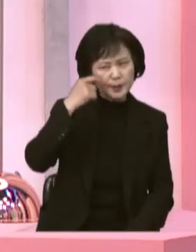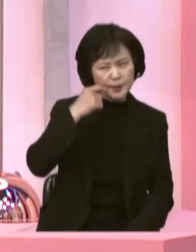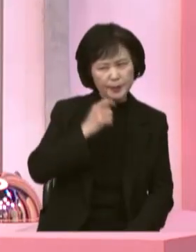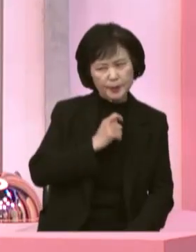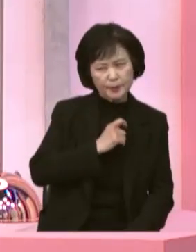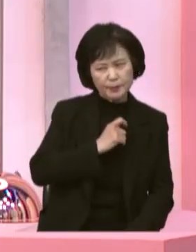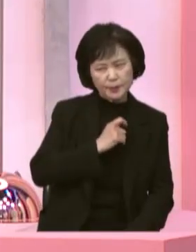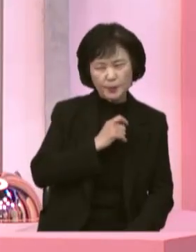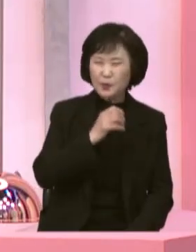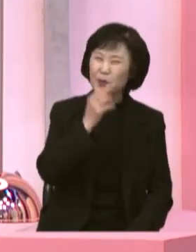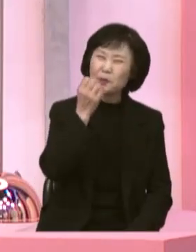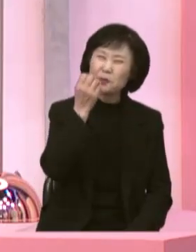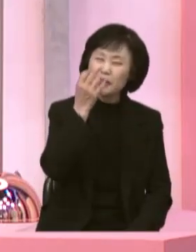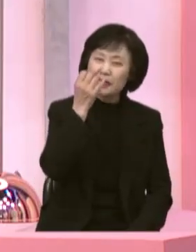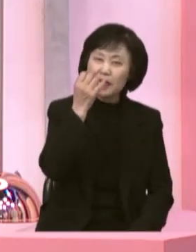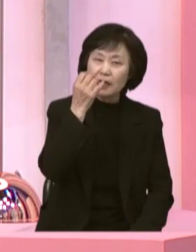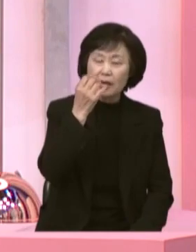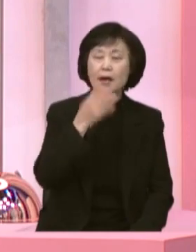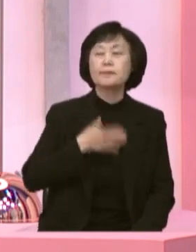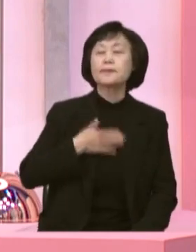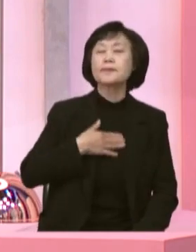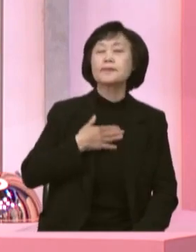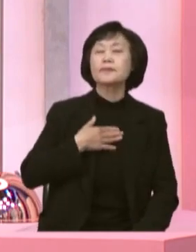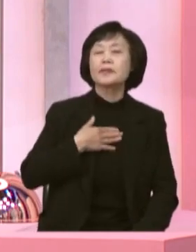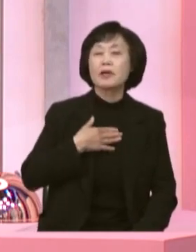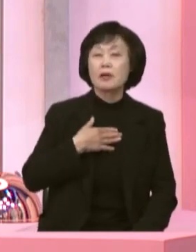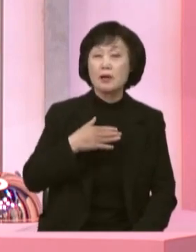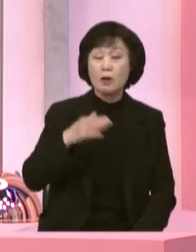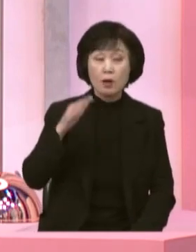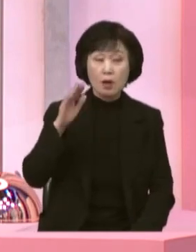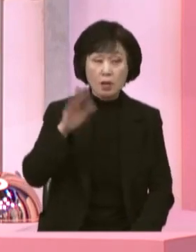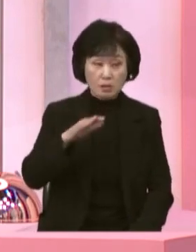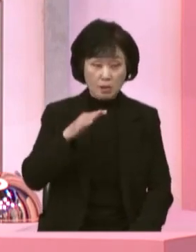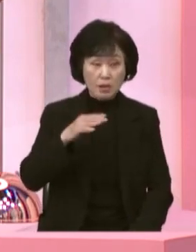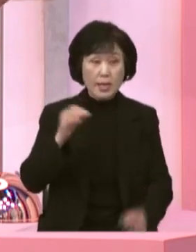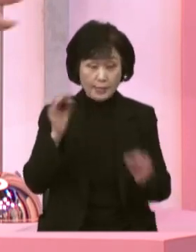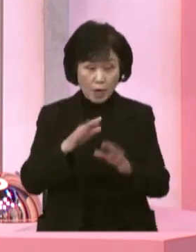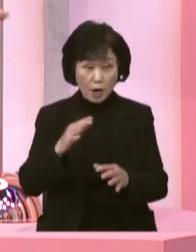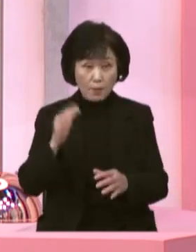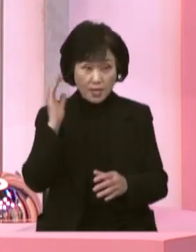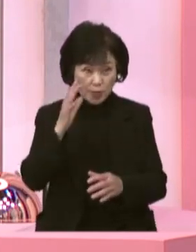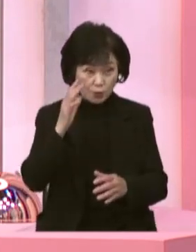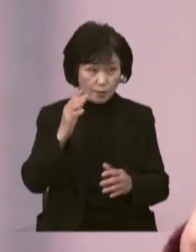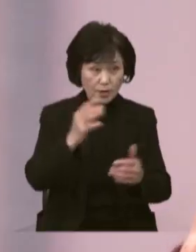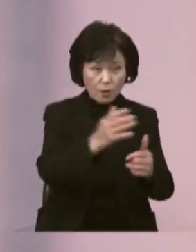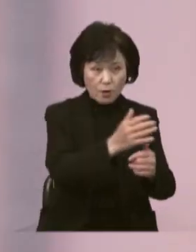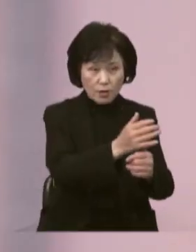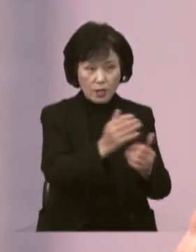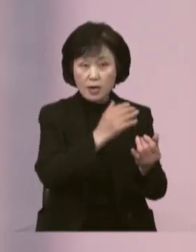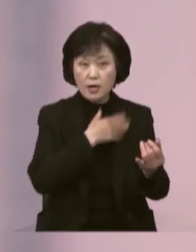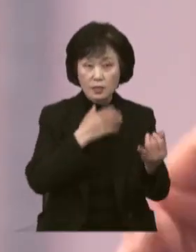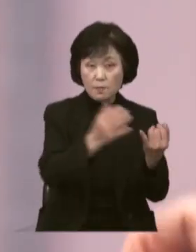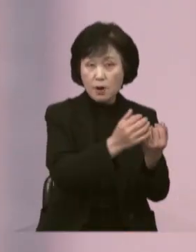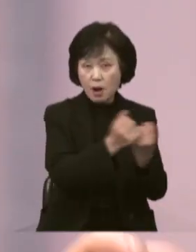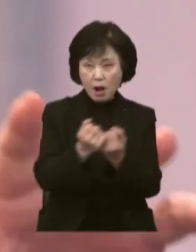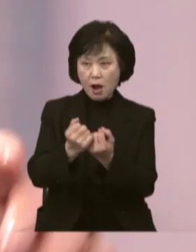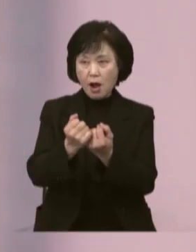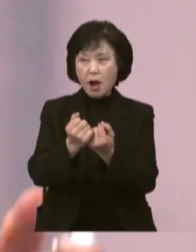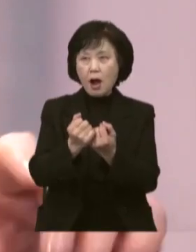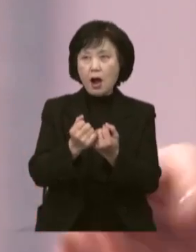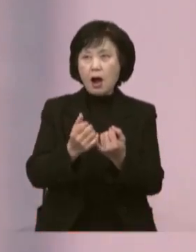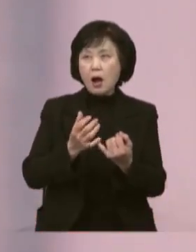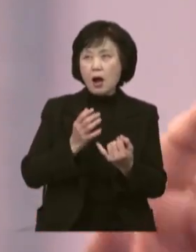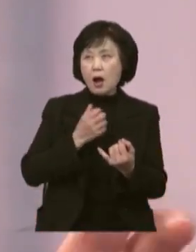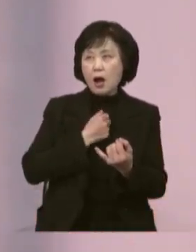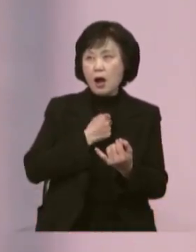날 끌고. 근데 내가 집이 뭐 그냥 무슨 뭐 이렇게 주택가 이런 데가 아니라 그냥 가게도 있고